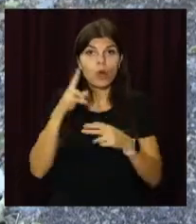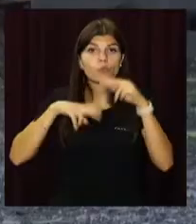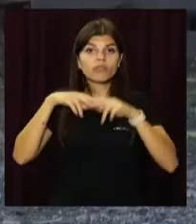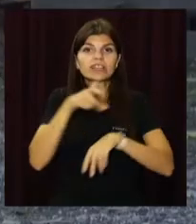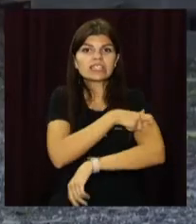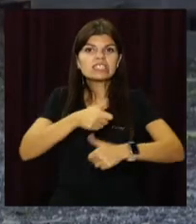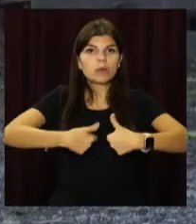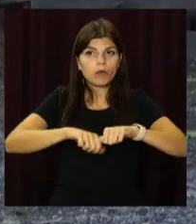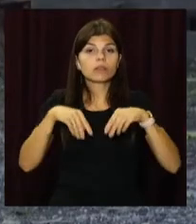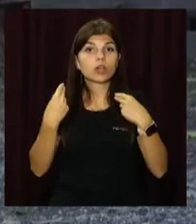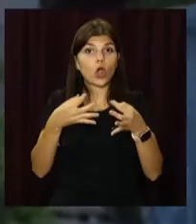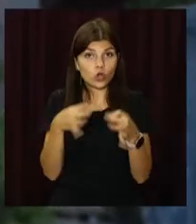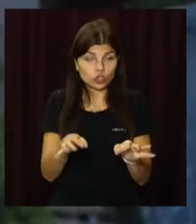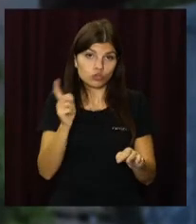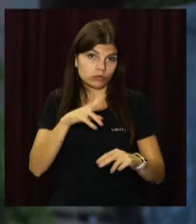інспекції.